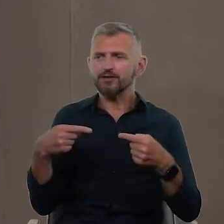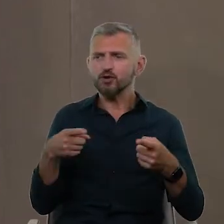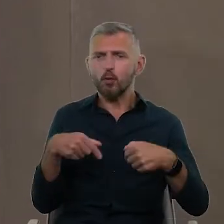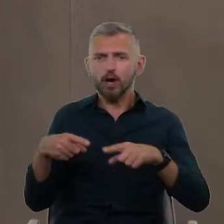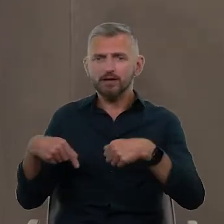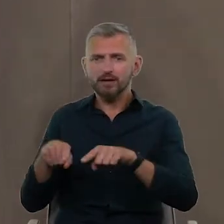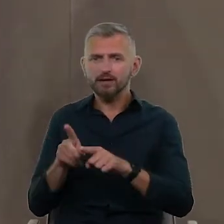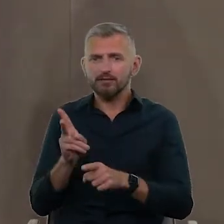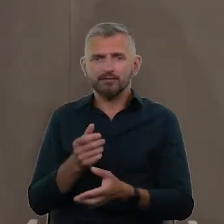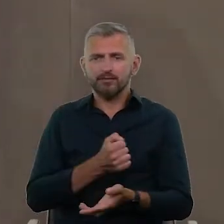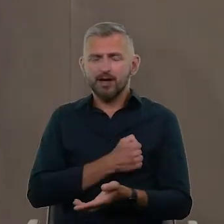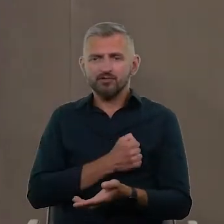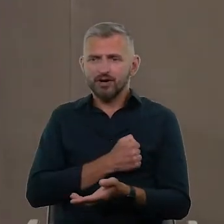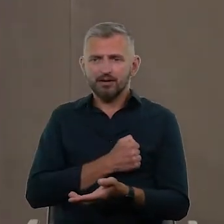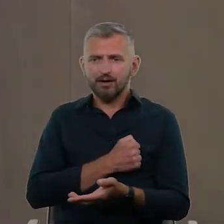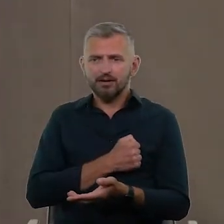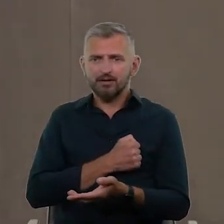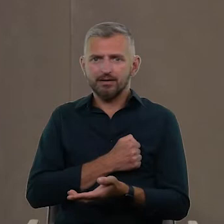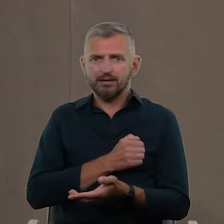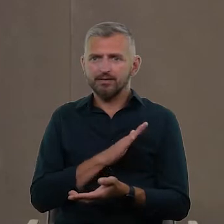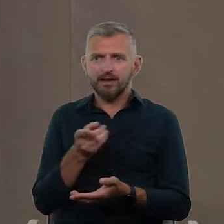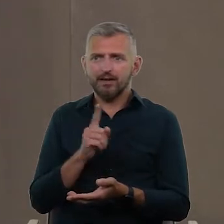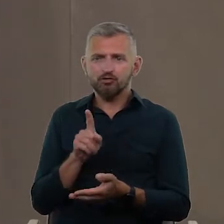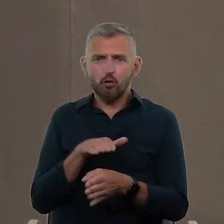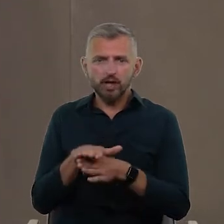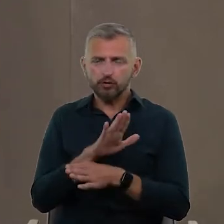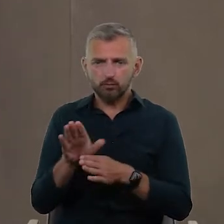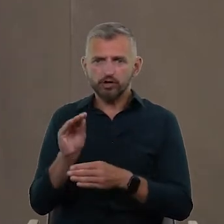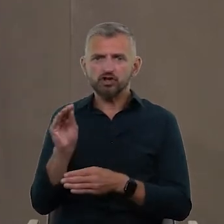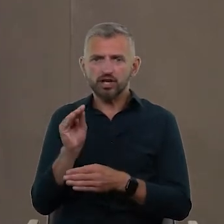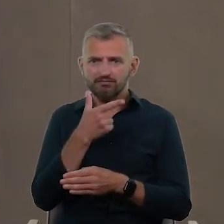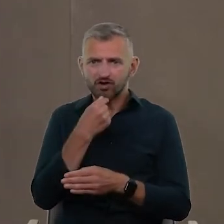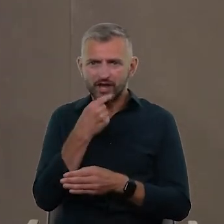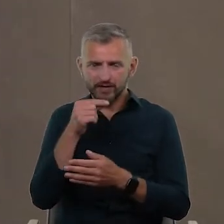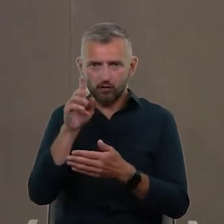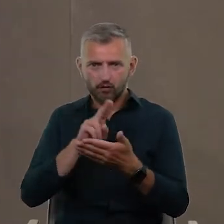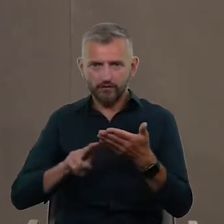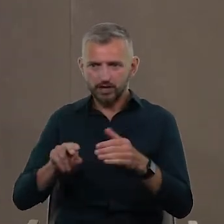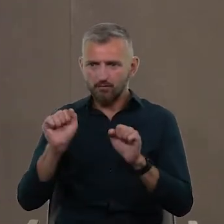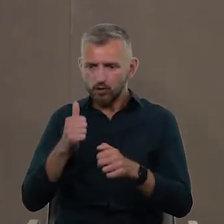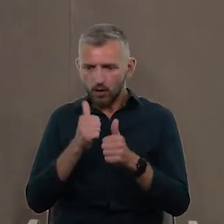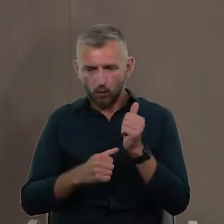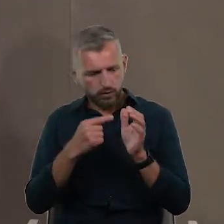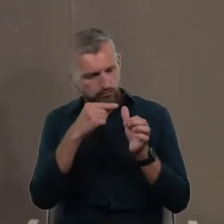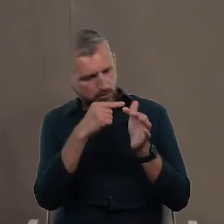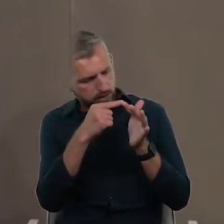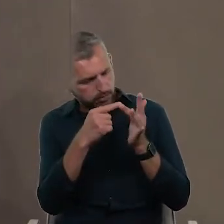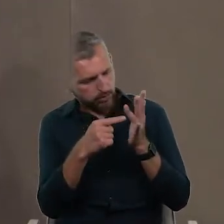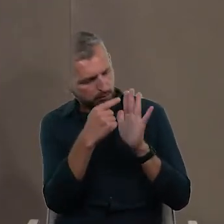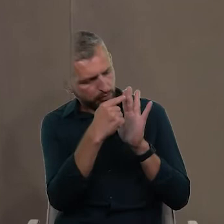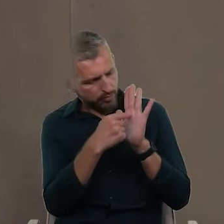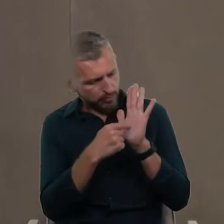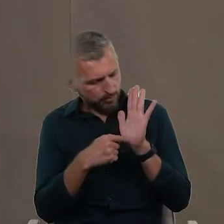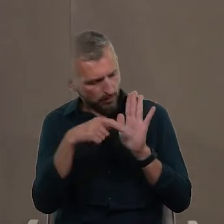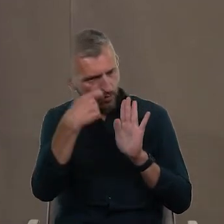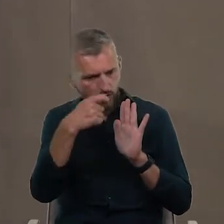які, на жаль, не те, що не дотримуються Женевської конвенції, да? Вони просто можна взяти кожен пункт, який порушується,